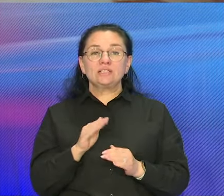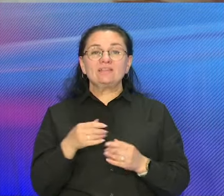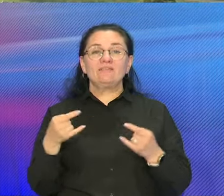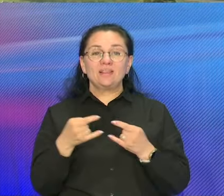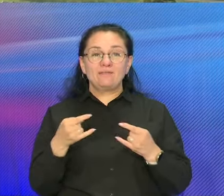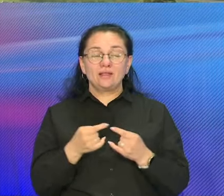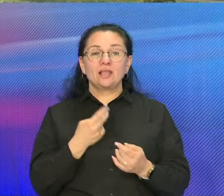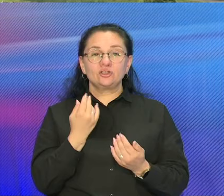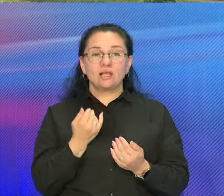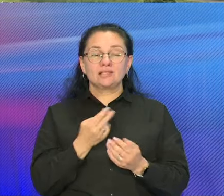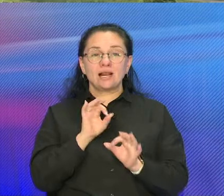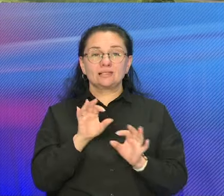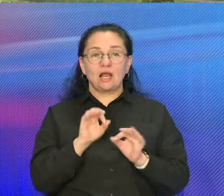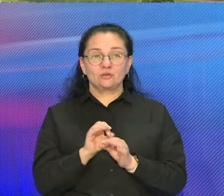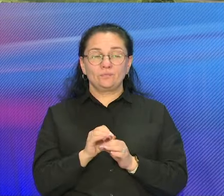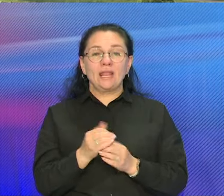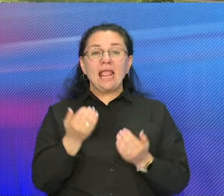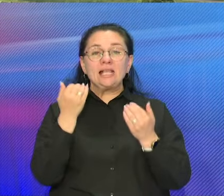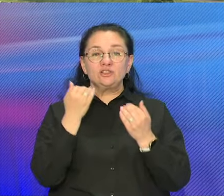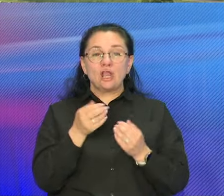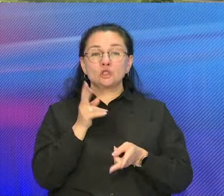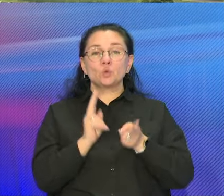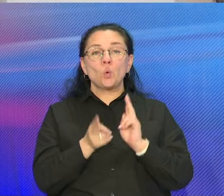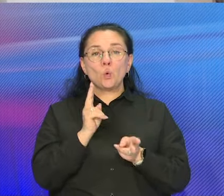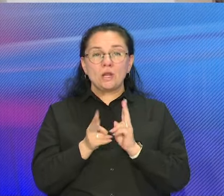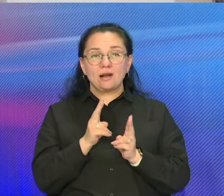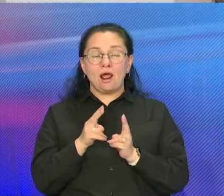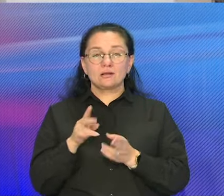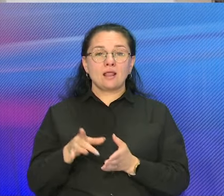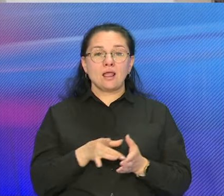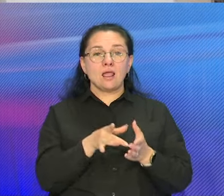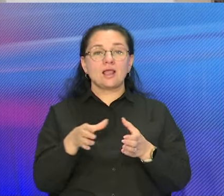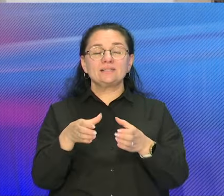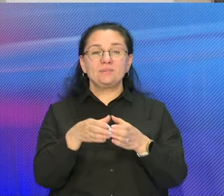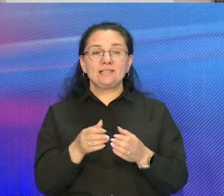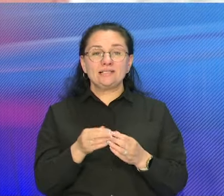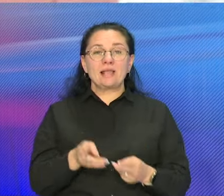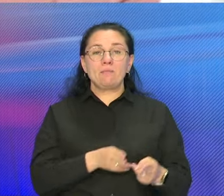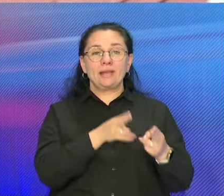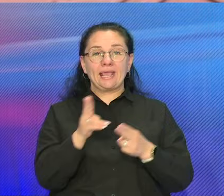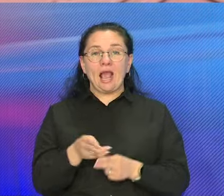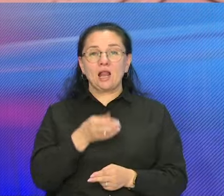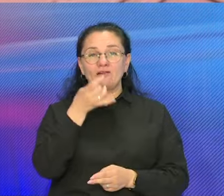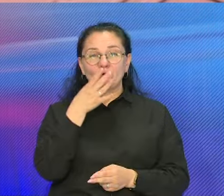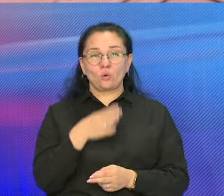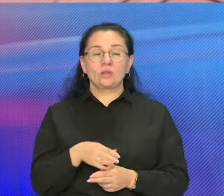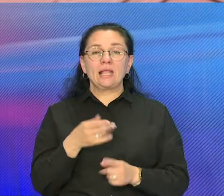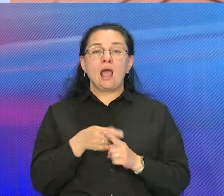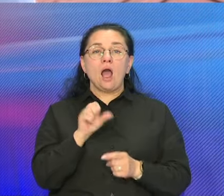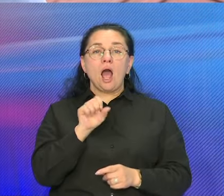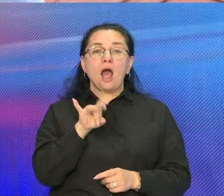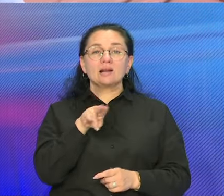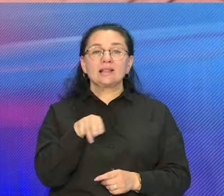На этот раз кулинарно-познавальная экспедиция накировалась в заходный регион Беларуси Федерико Арнальди на ведвый